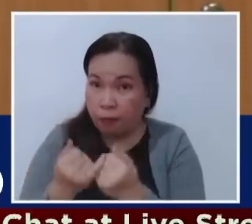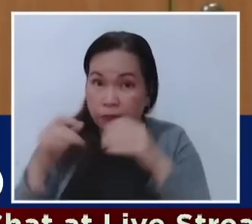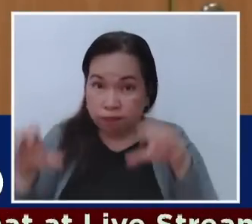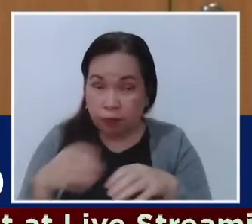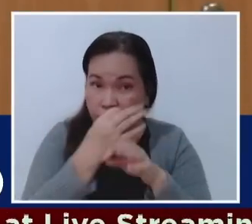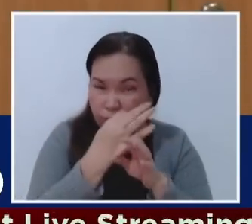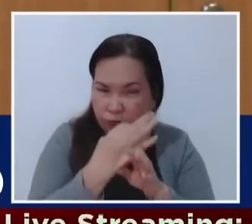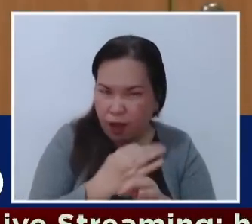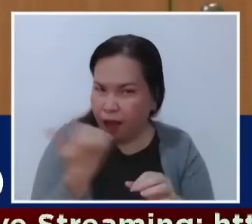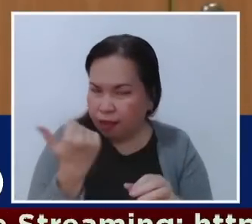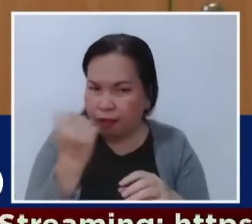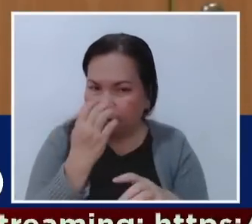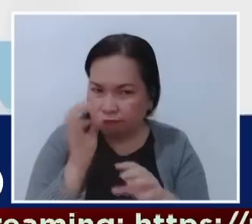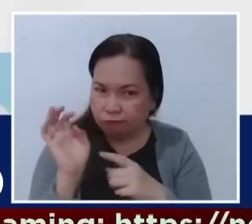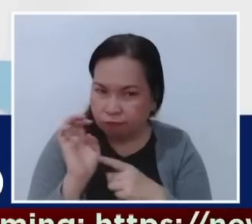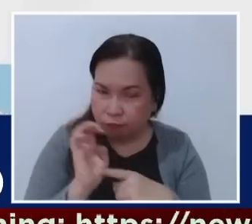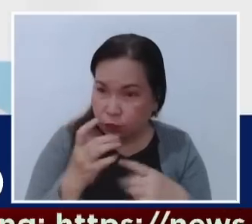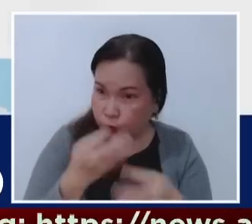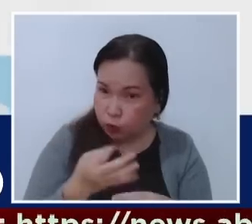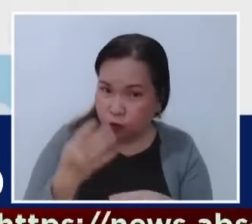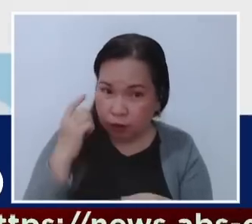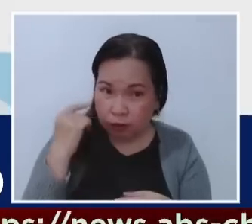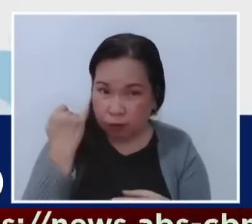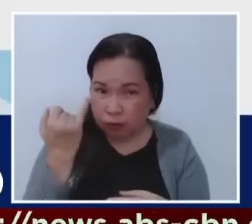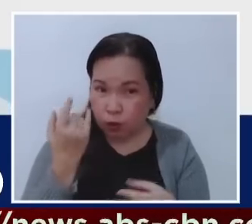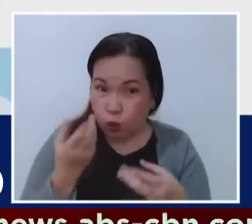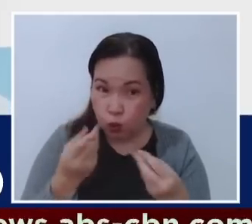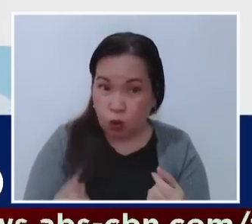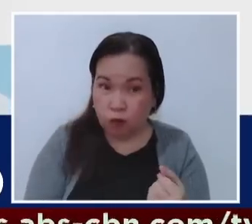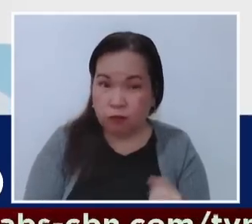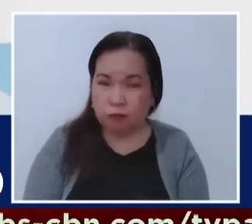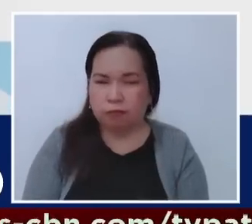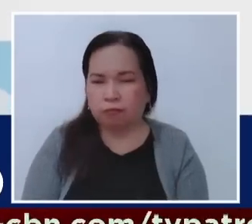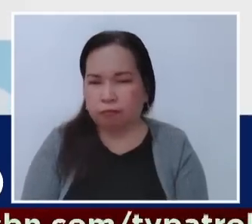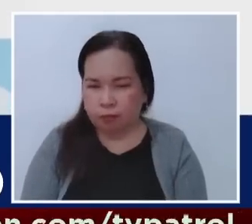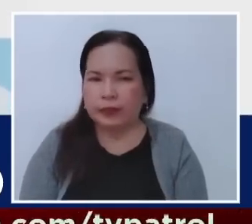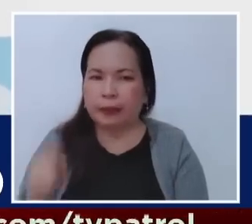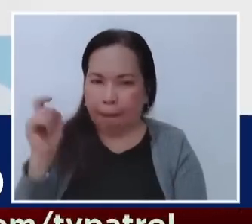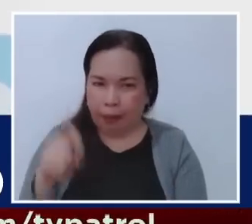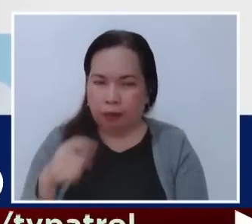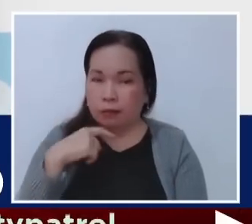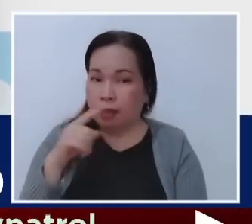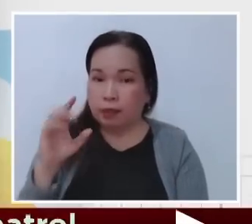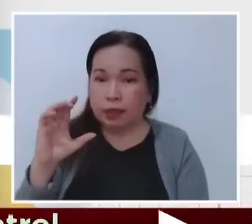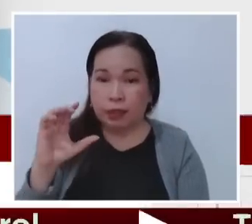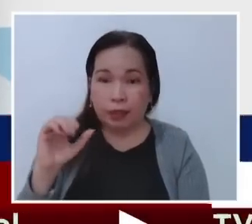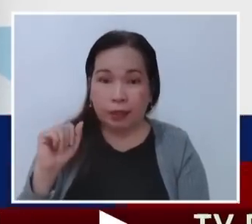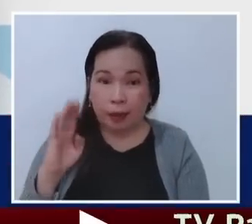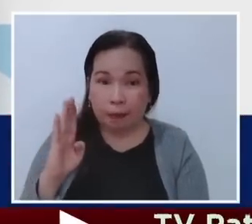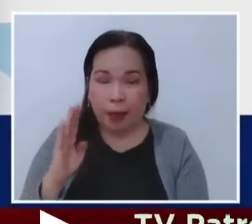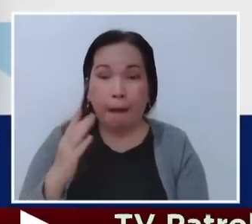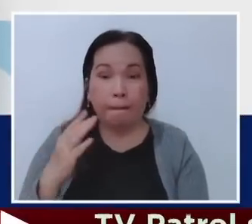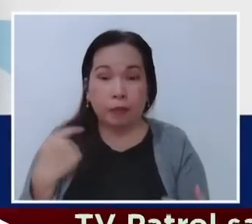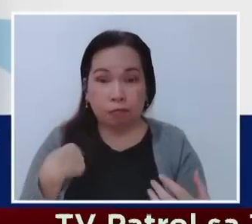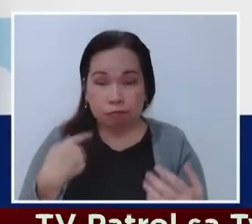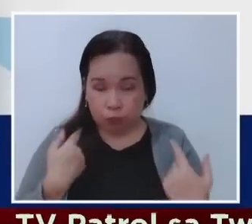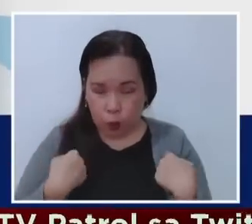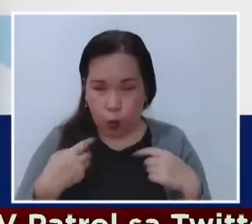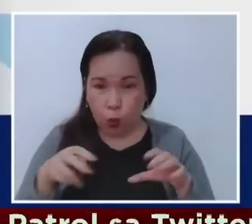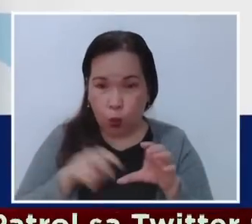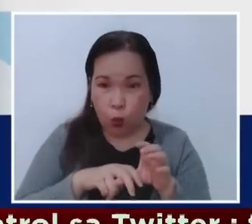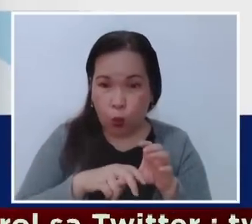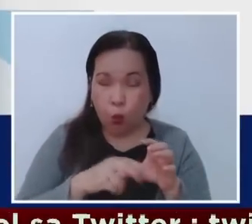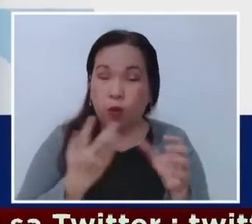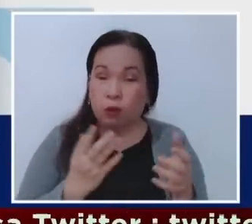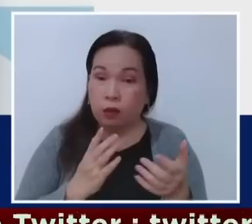may pananagutan ng isang airline. Sa ilalim ng Air Passenger Bill of Rights, may karapatan ng mga pasahero na masabihan na maaga